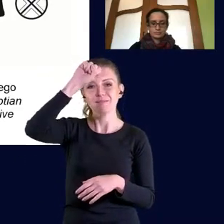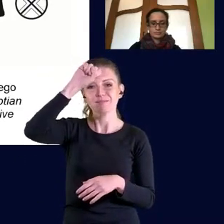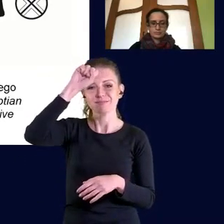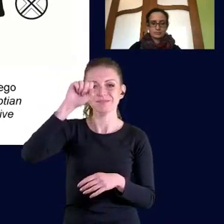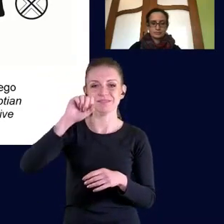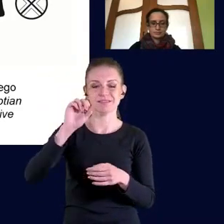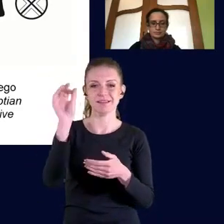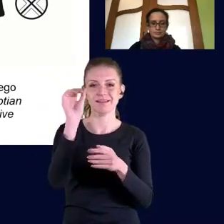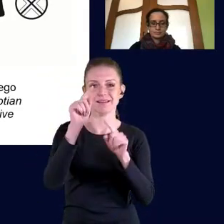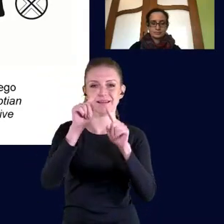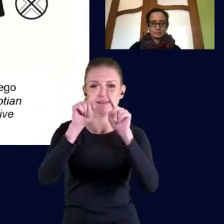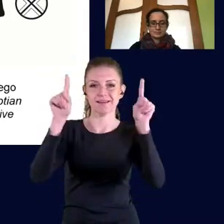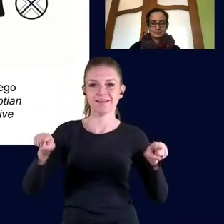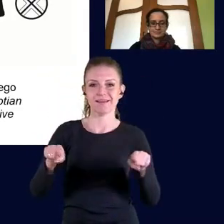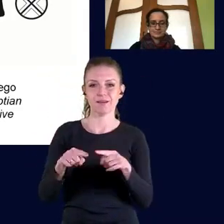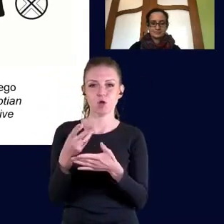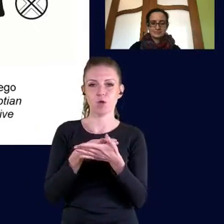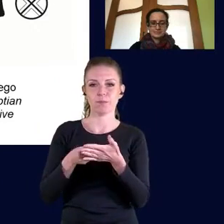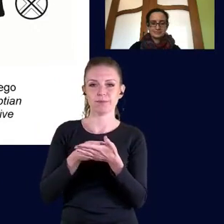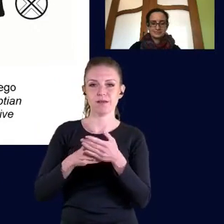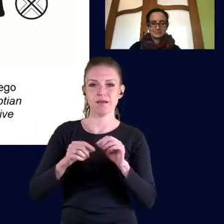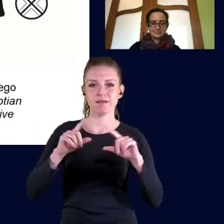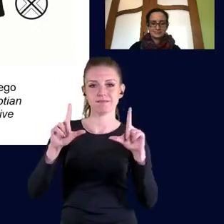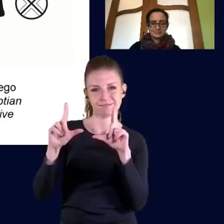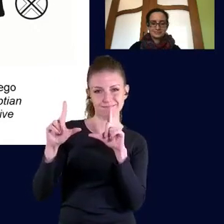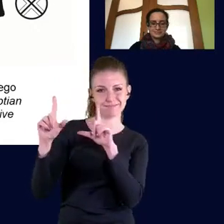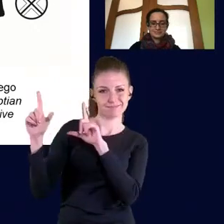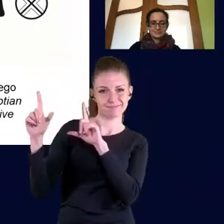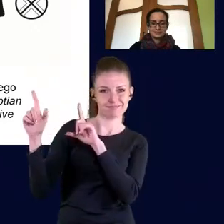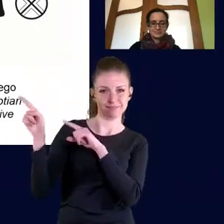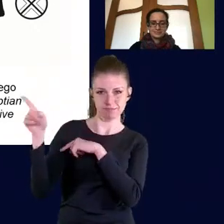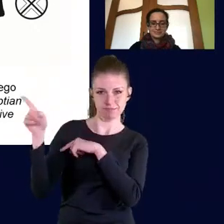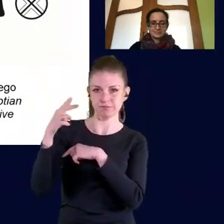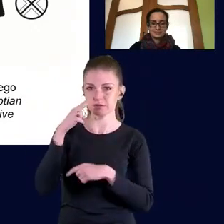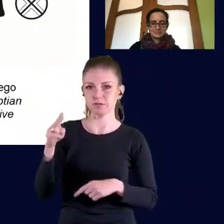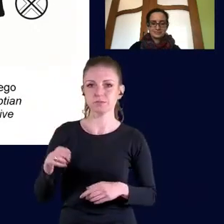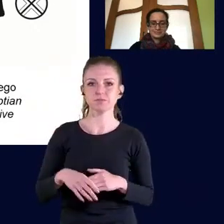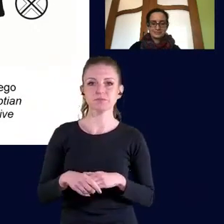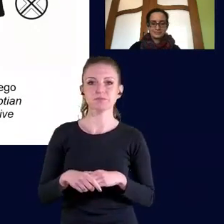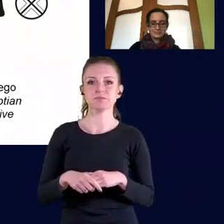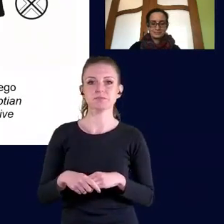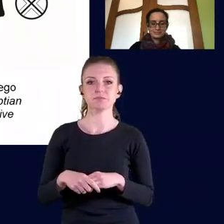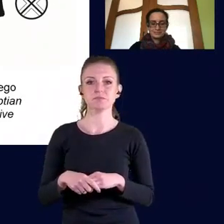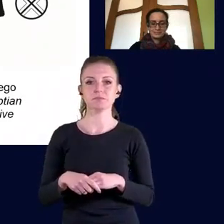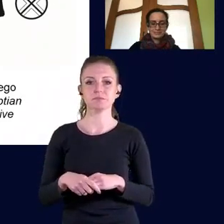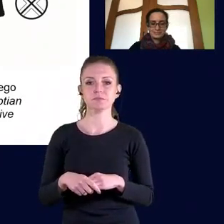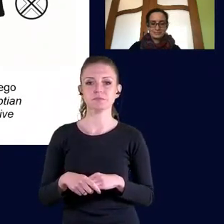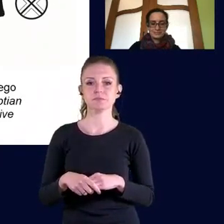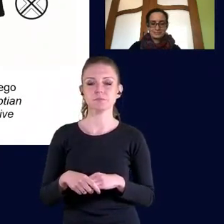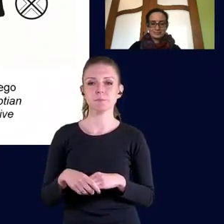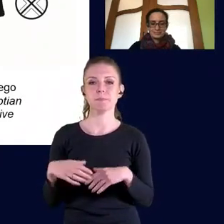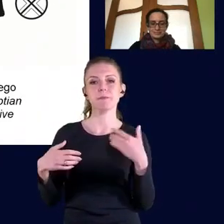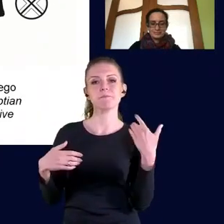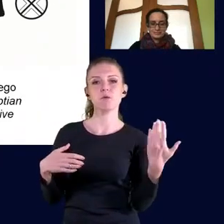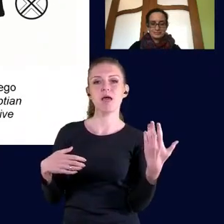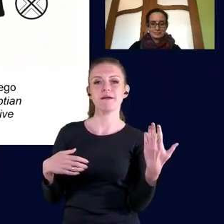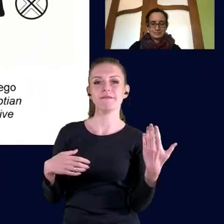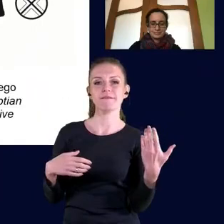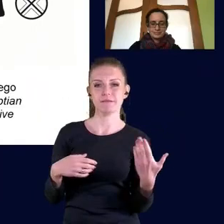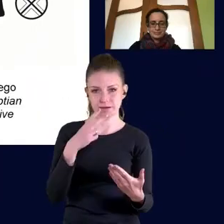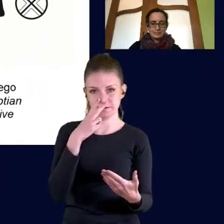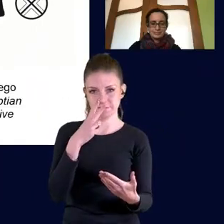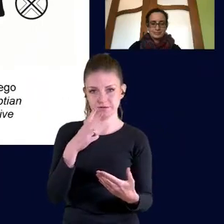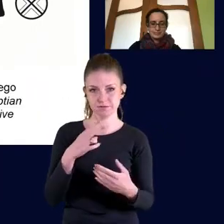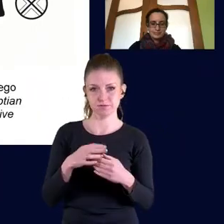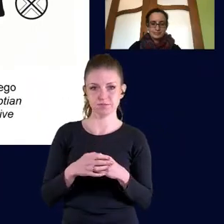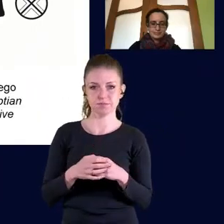i tutaj pojawił się następujący problem tak robicie państwo po lewej stronie ona